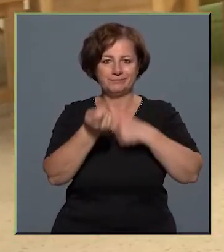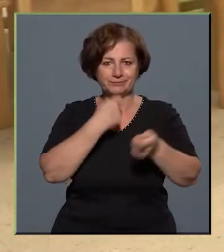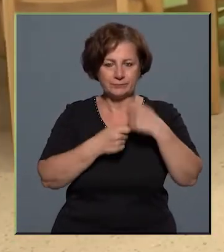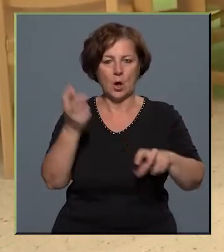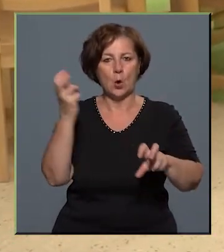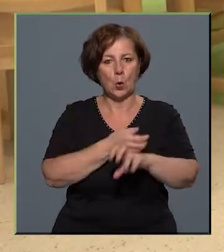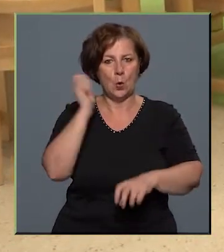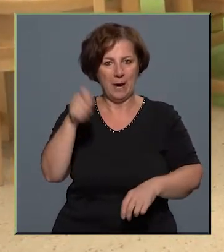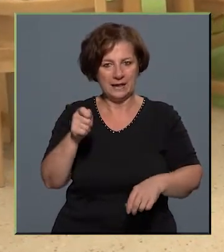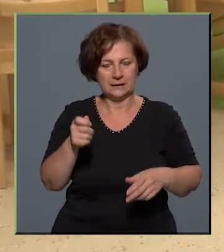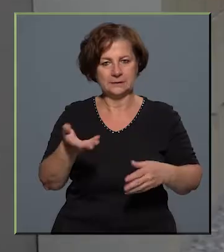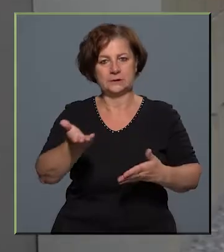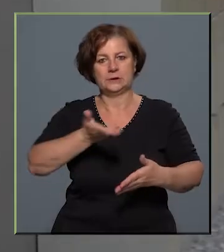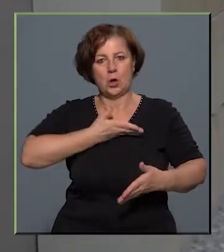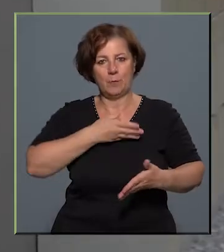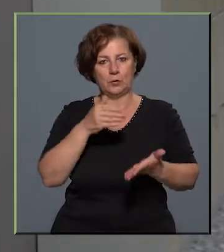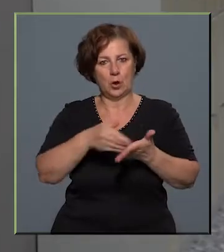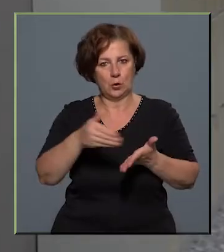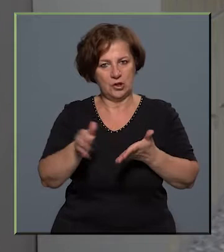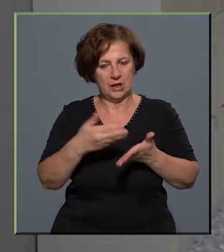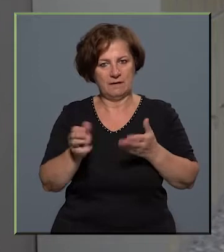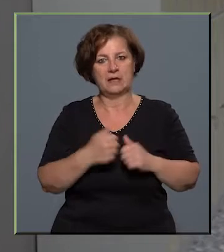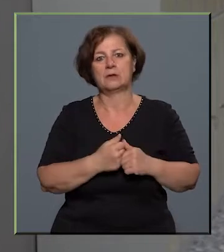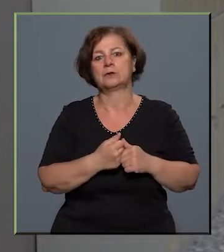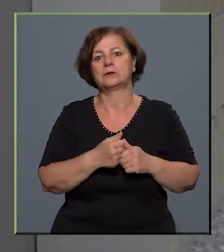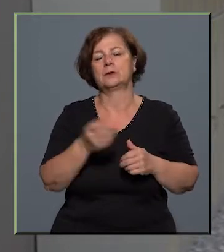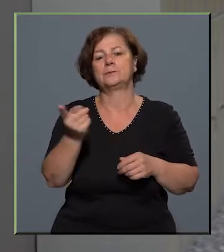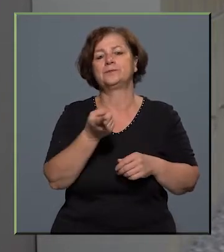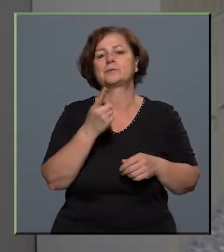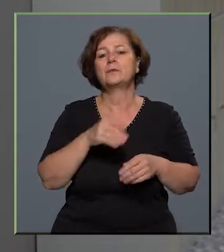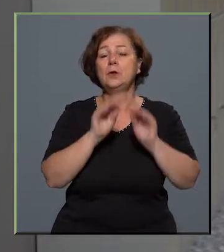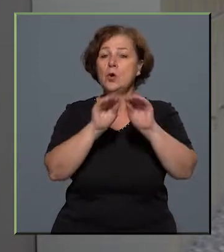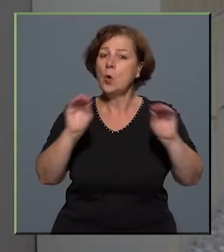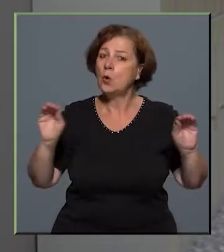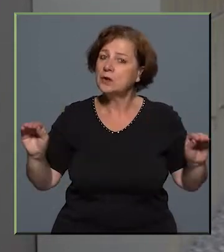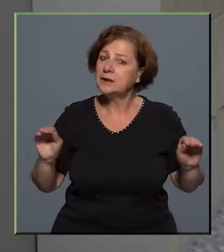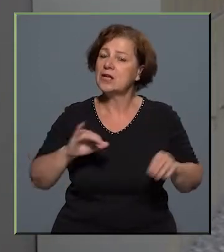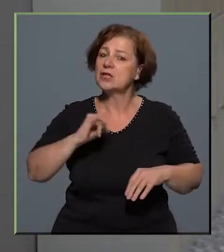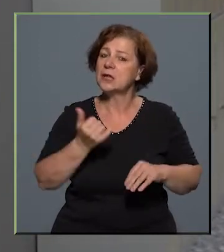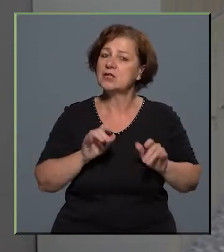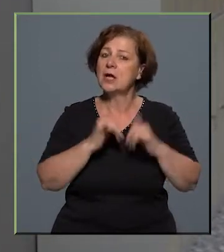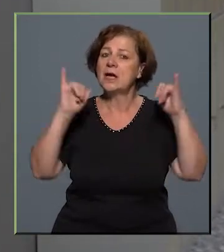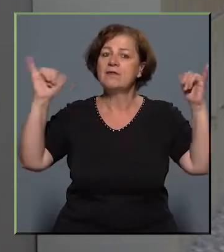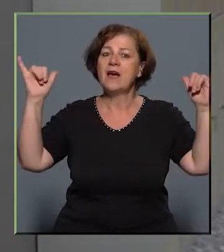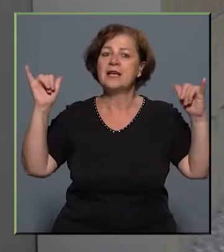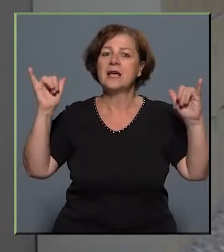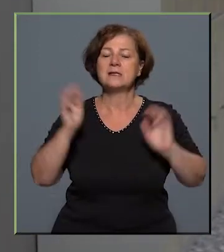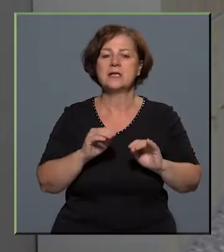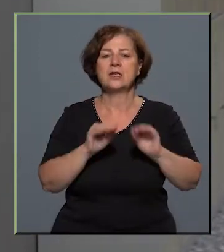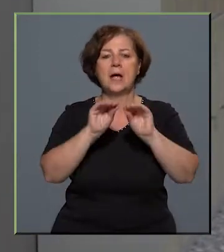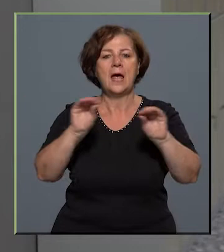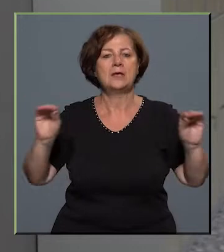Kőbányán, ennyit kapott a költségvetésből a kőbányaktól, hogy oktatási és fejlesztési edukációs